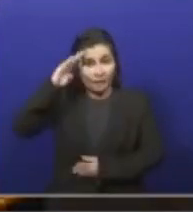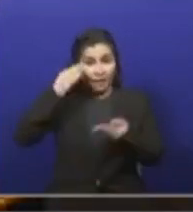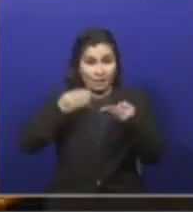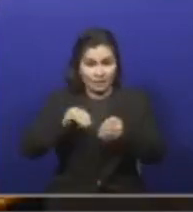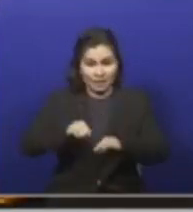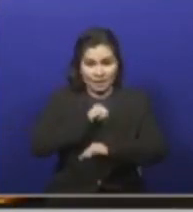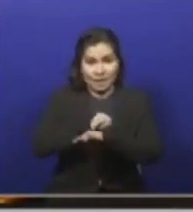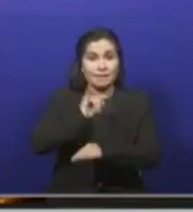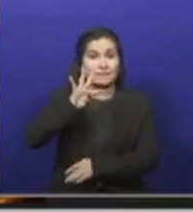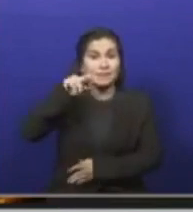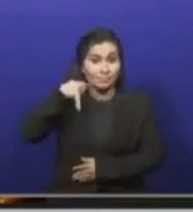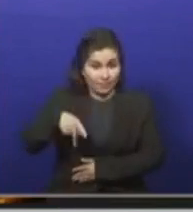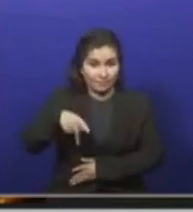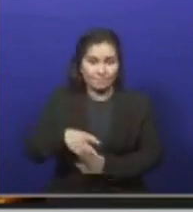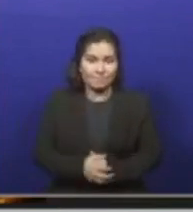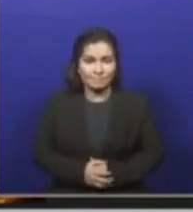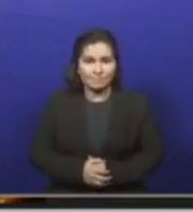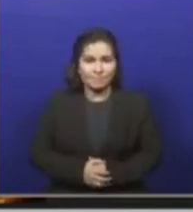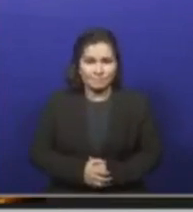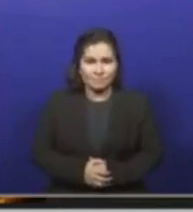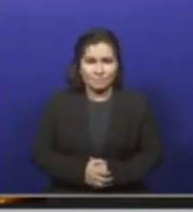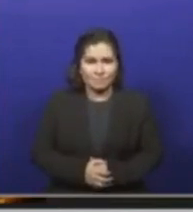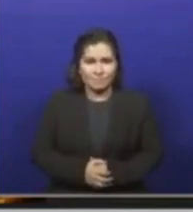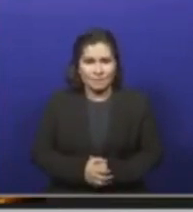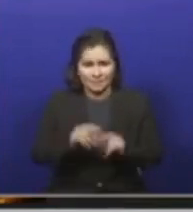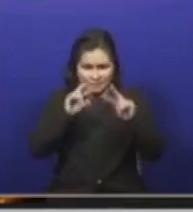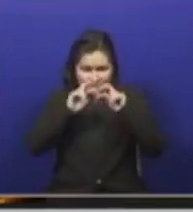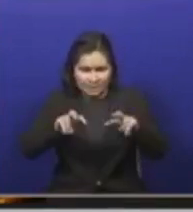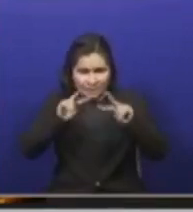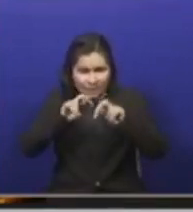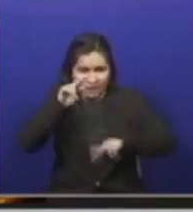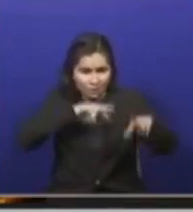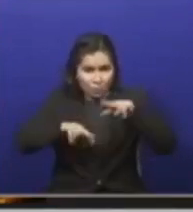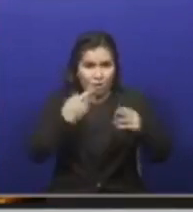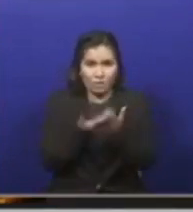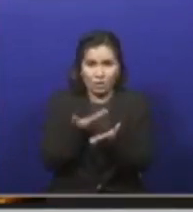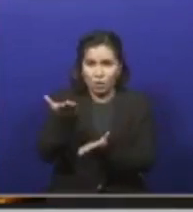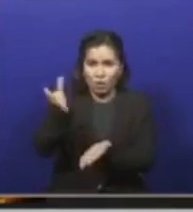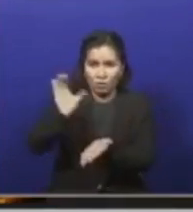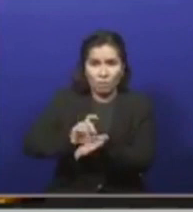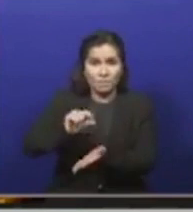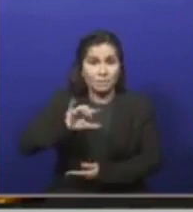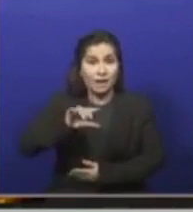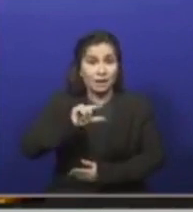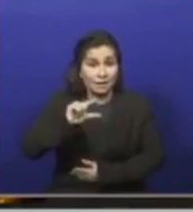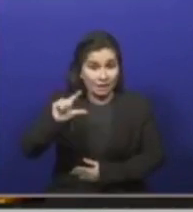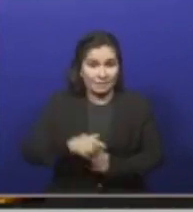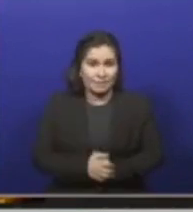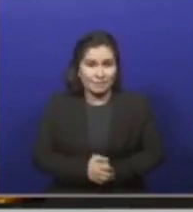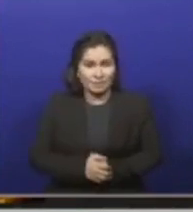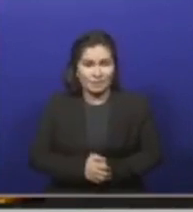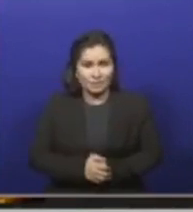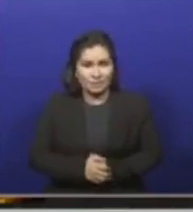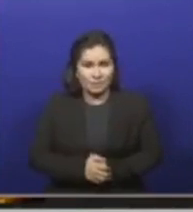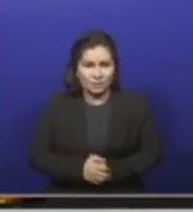ไร่ศึกษาสำรวจของงบมา25ล้านชาวบ้านตำบลโยธกาเพิ่งจะส